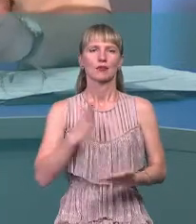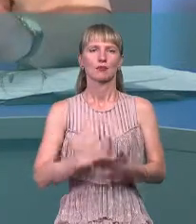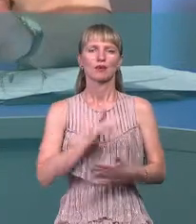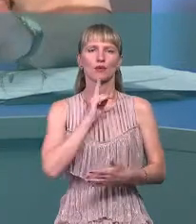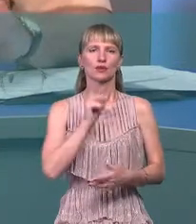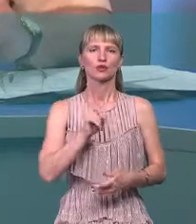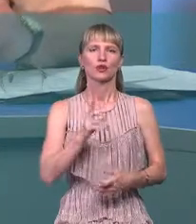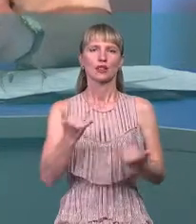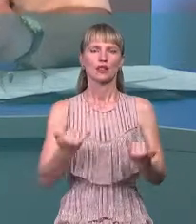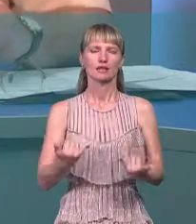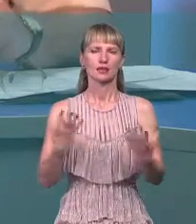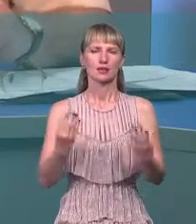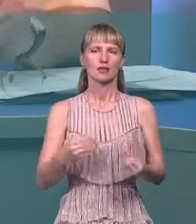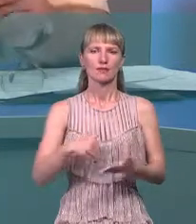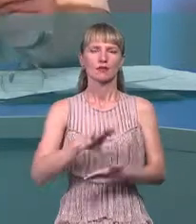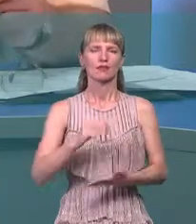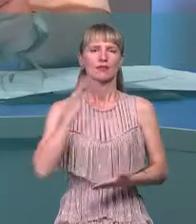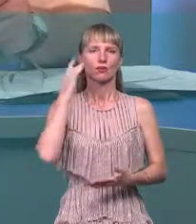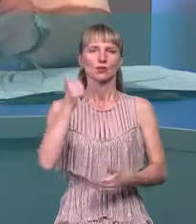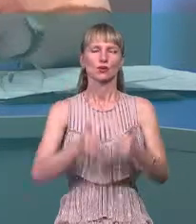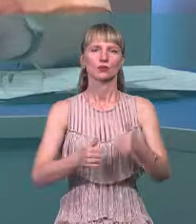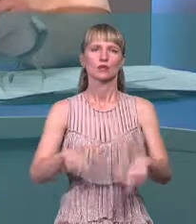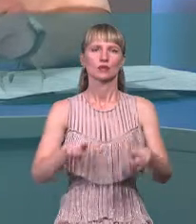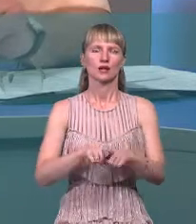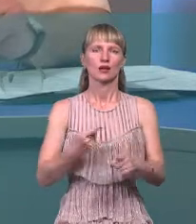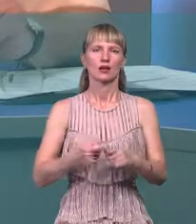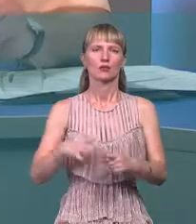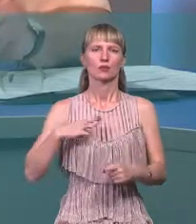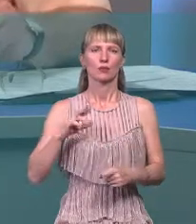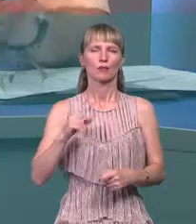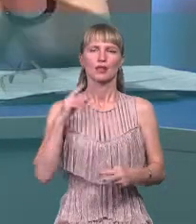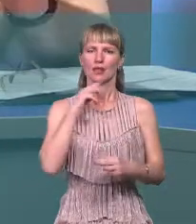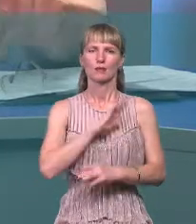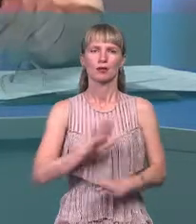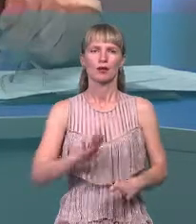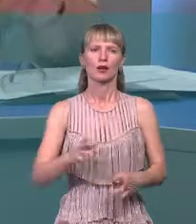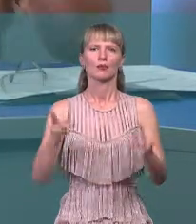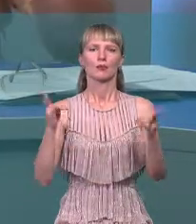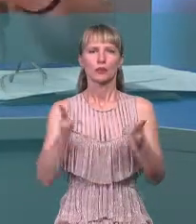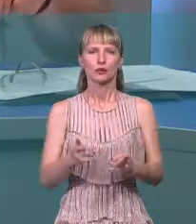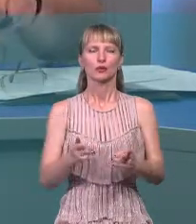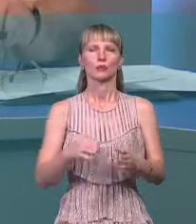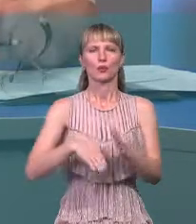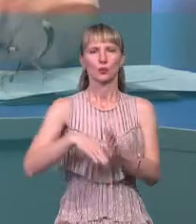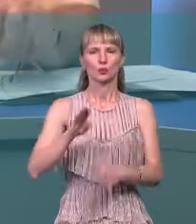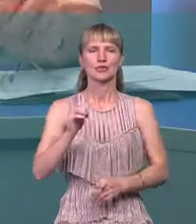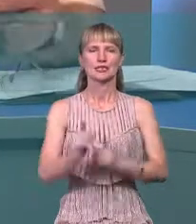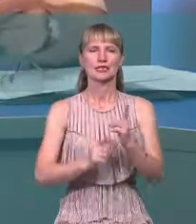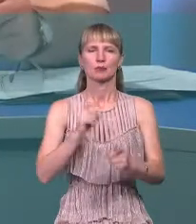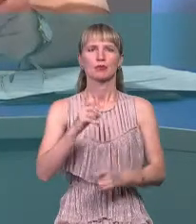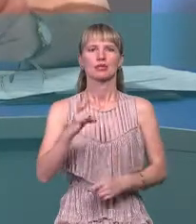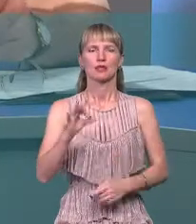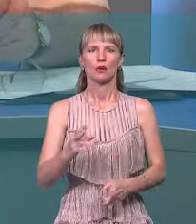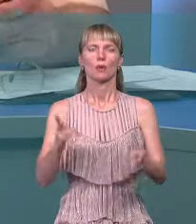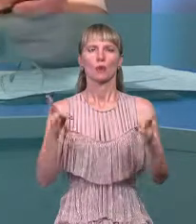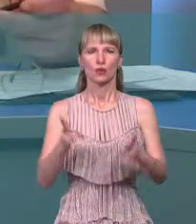що на сьогоднішній день відмовитися від творчих конкурсів також це було б, мабуть, не зовсім правильно. Потребує удосконалення системи зовнішнього